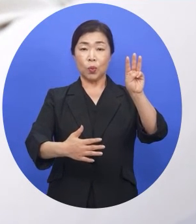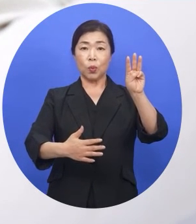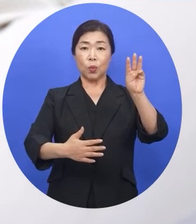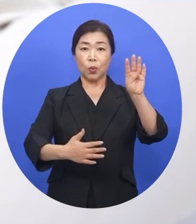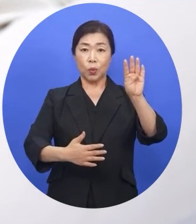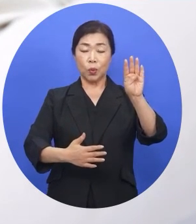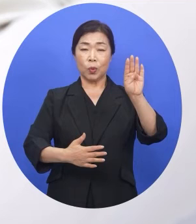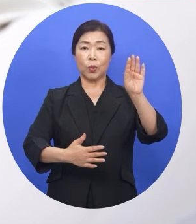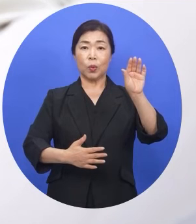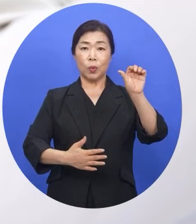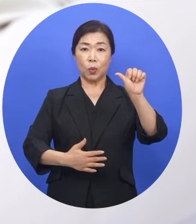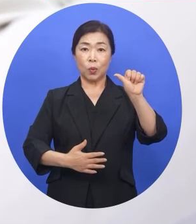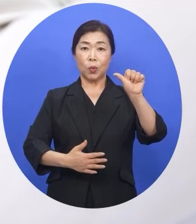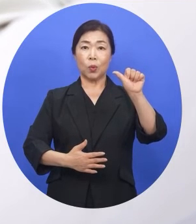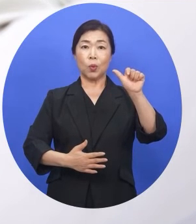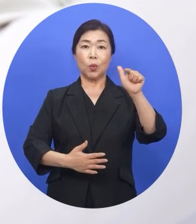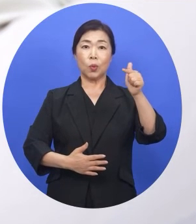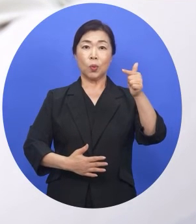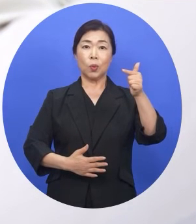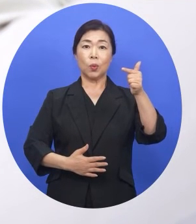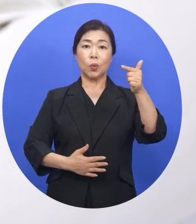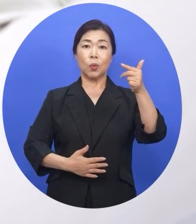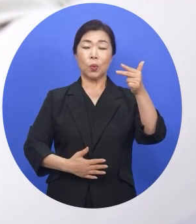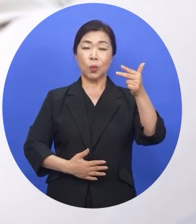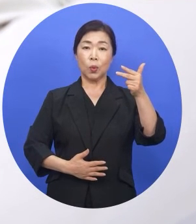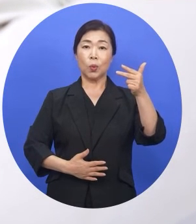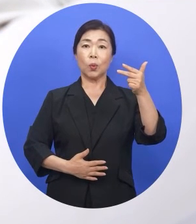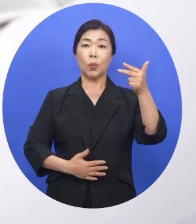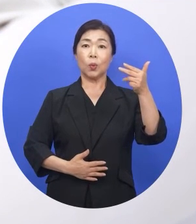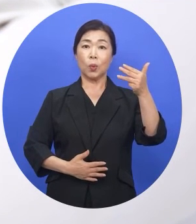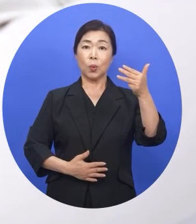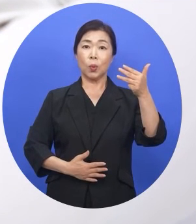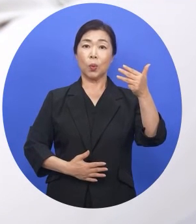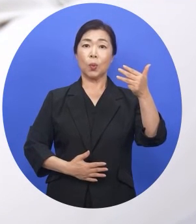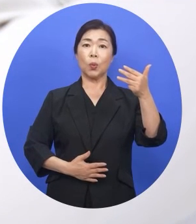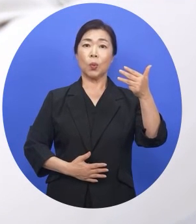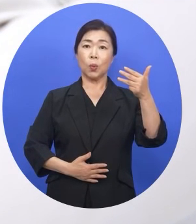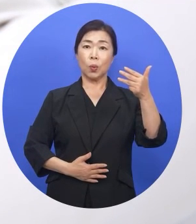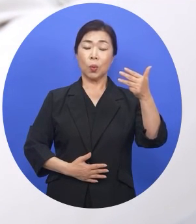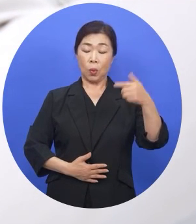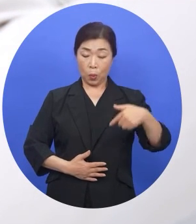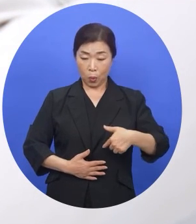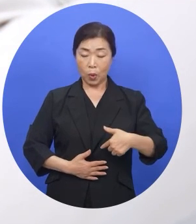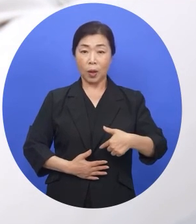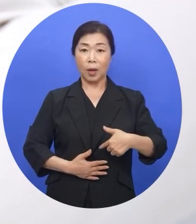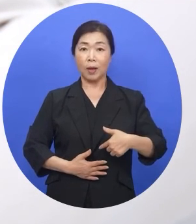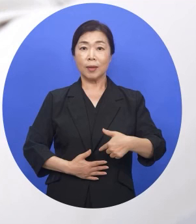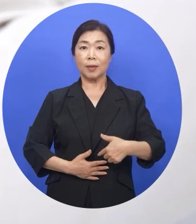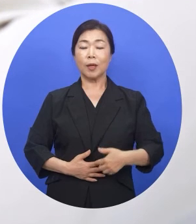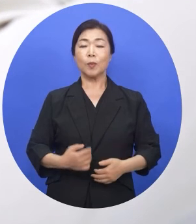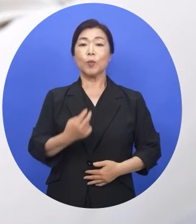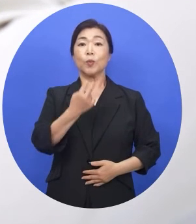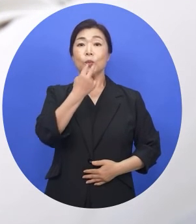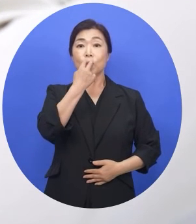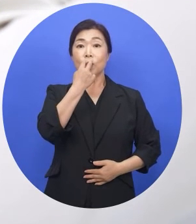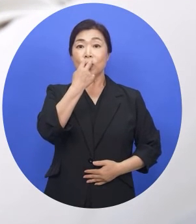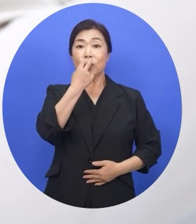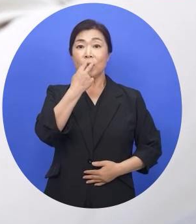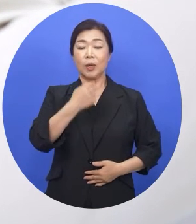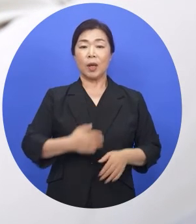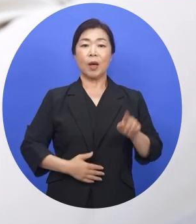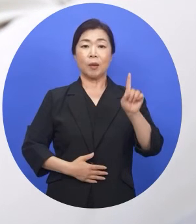셋, 넷, 다섯, 여섯, 일곱, 여덟. 숨을